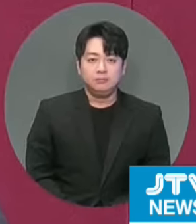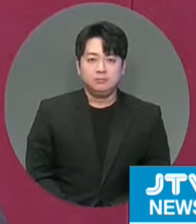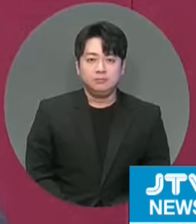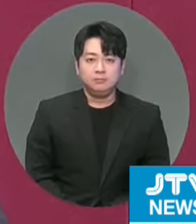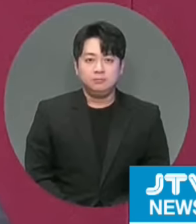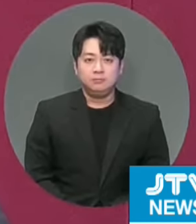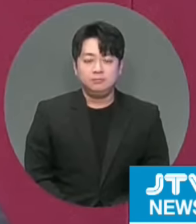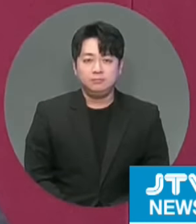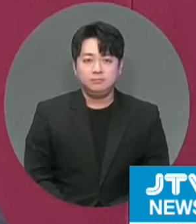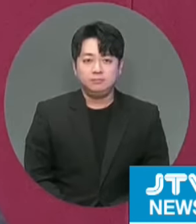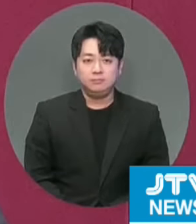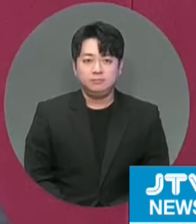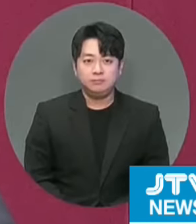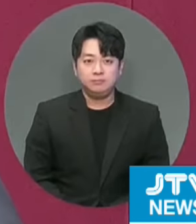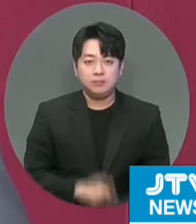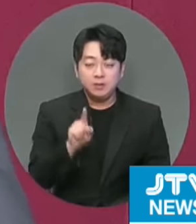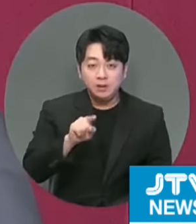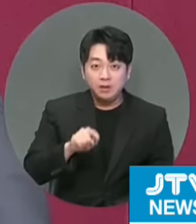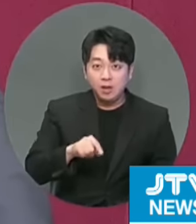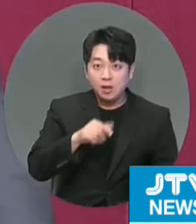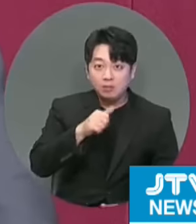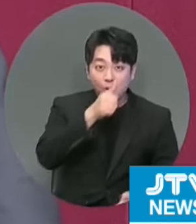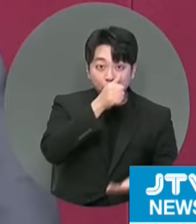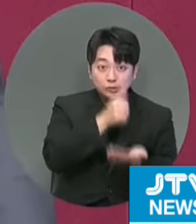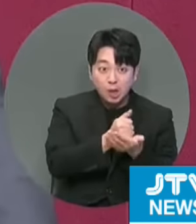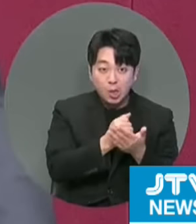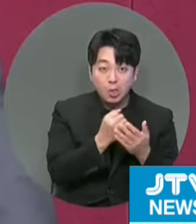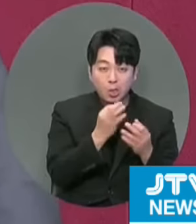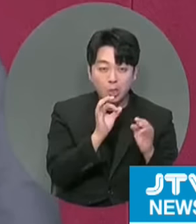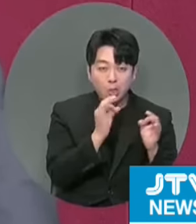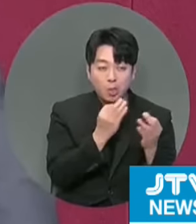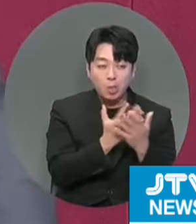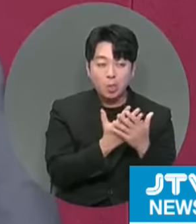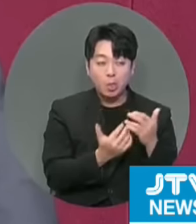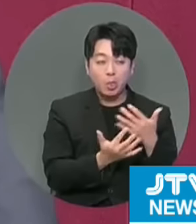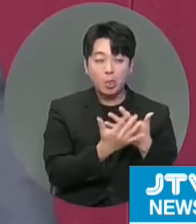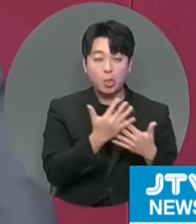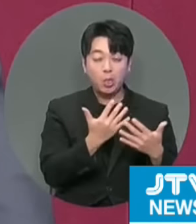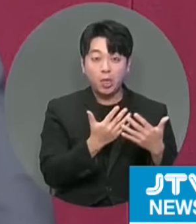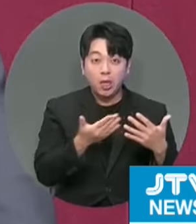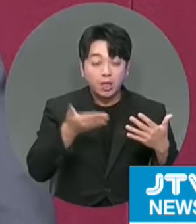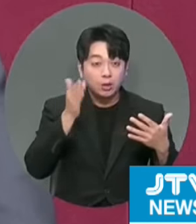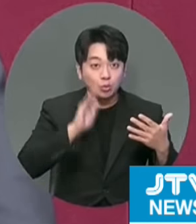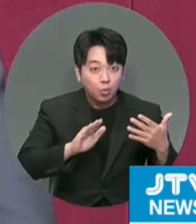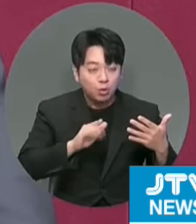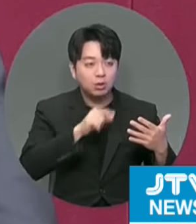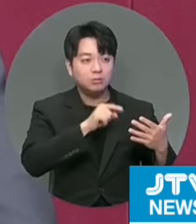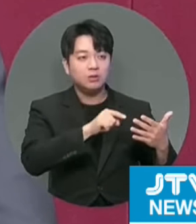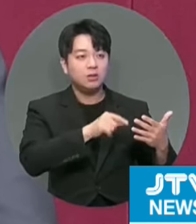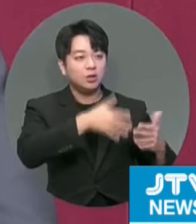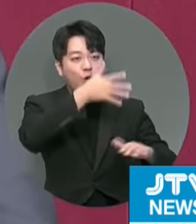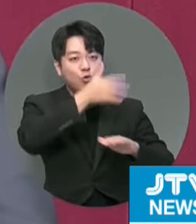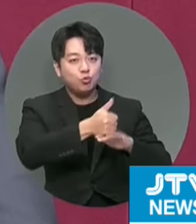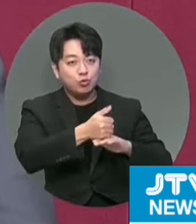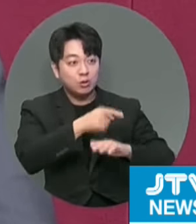연기를 아무리 피와 본질을 숨기려 해도 박혀있는 새발뚝의 본질은 바꿀 수가 없습니다.